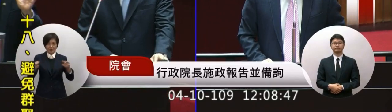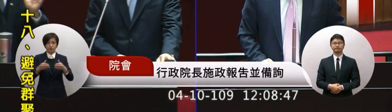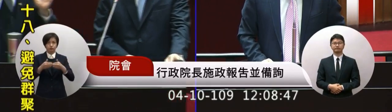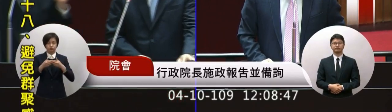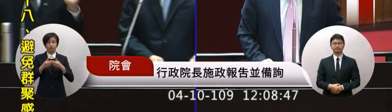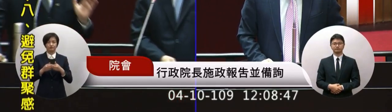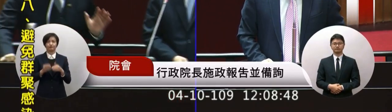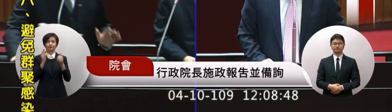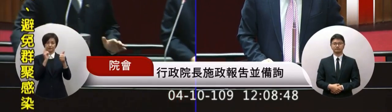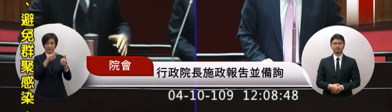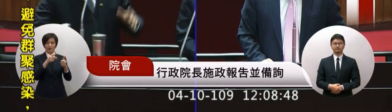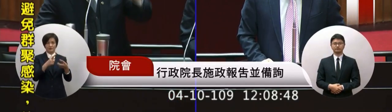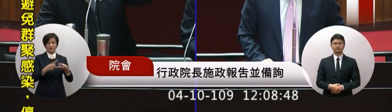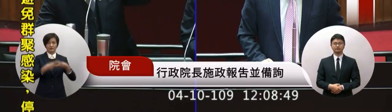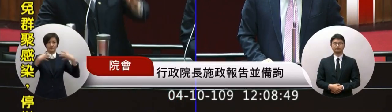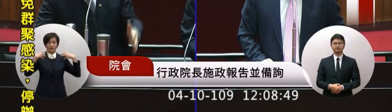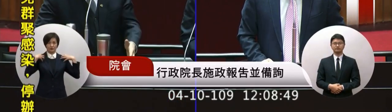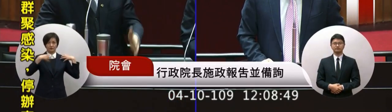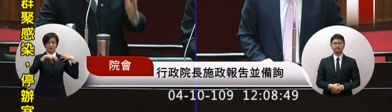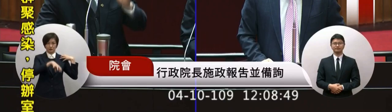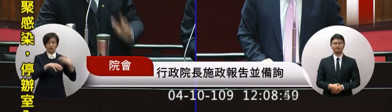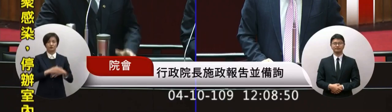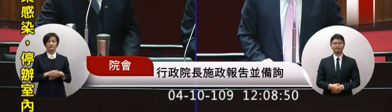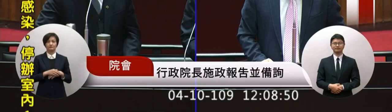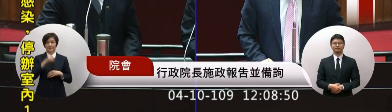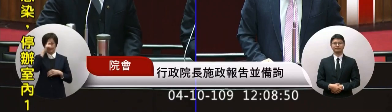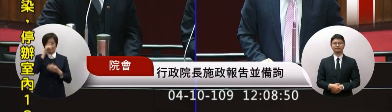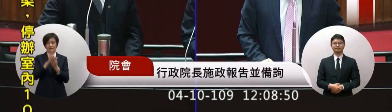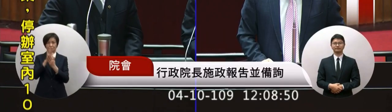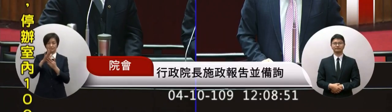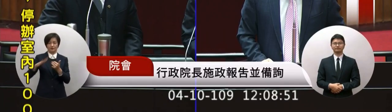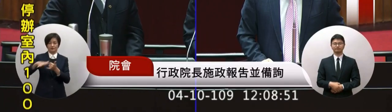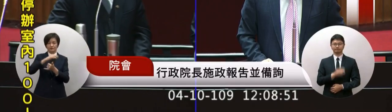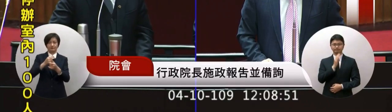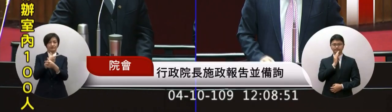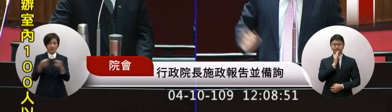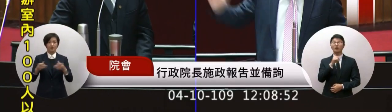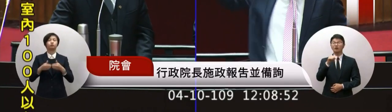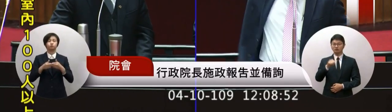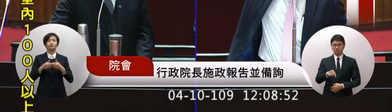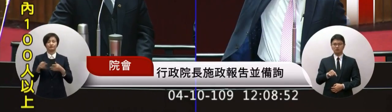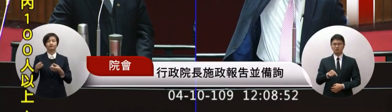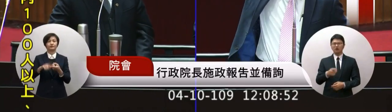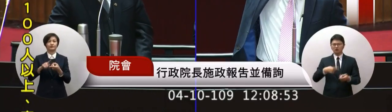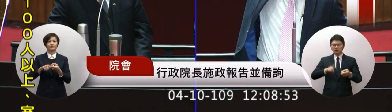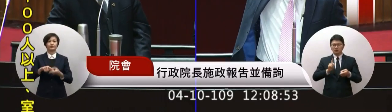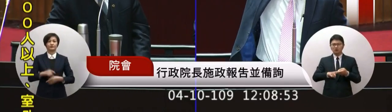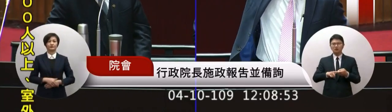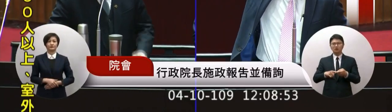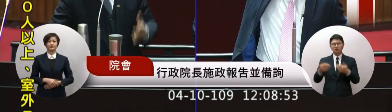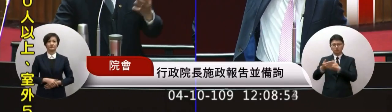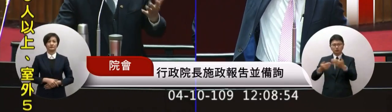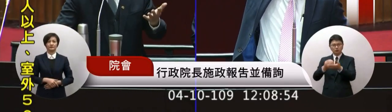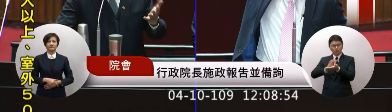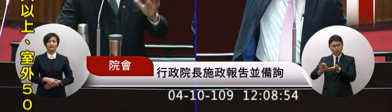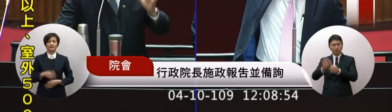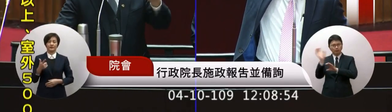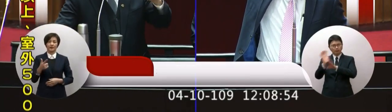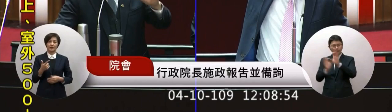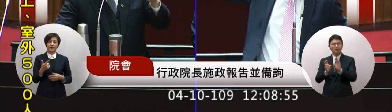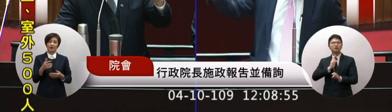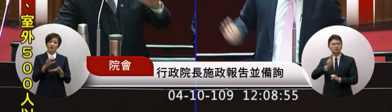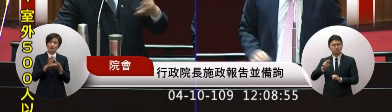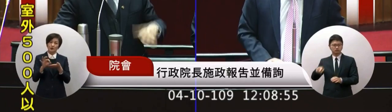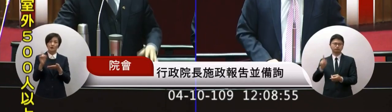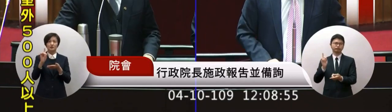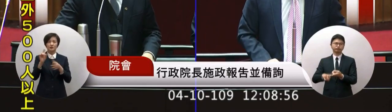单位就这个来全国让它全国一致，应该 的。 所以这个应该用我们的通用拼音。 是用什么这个